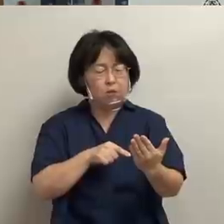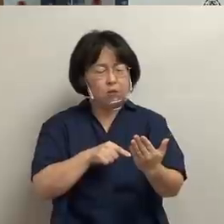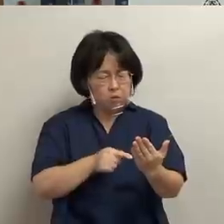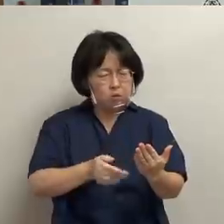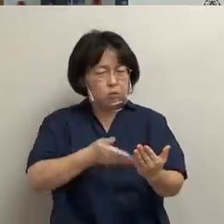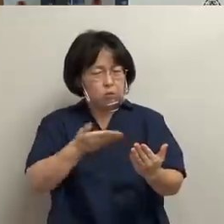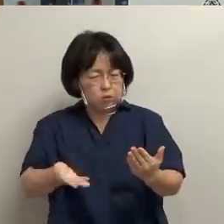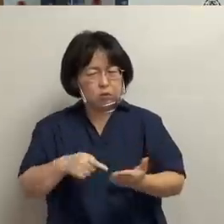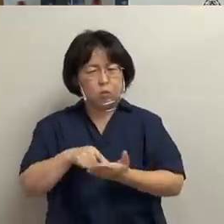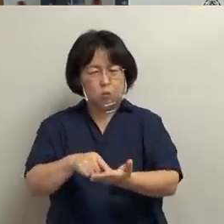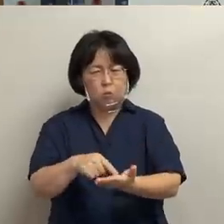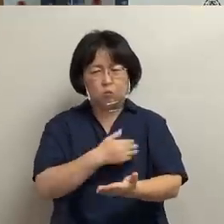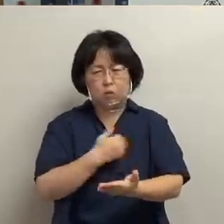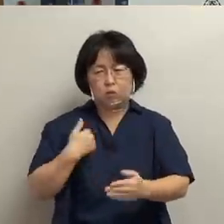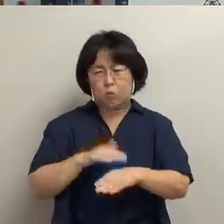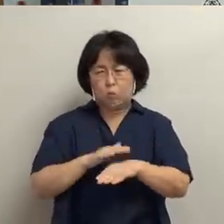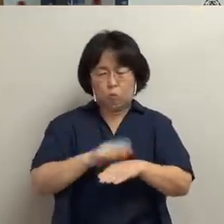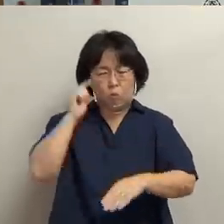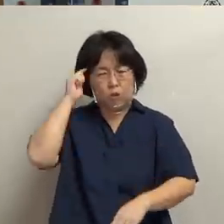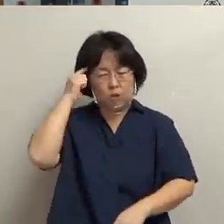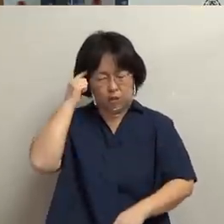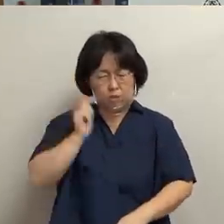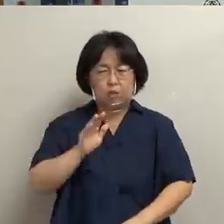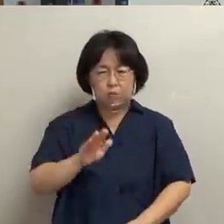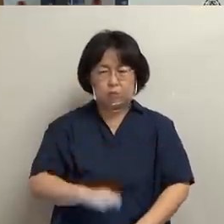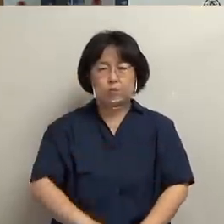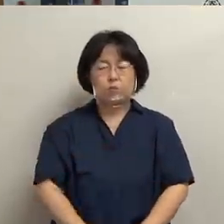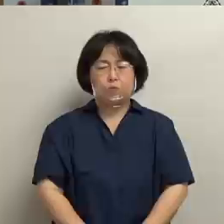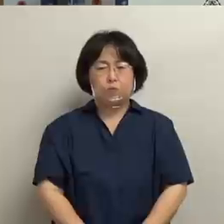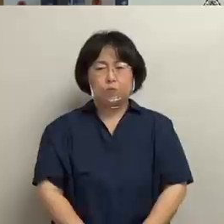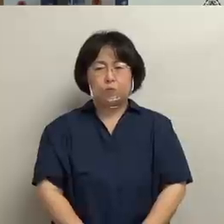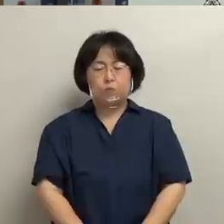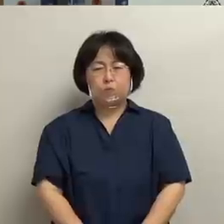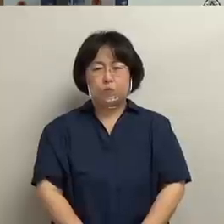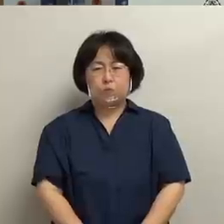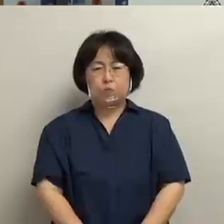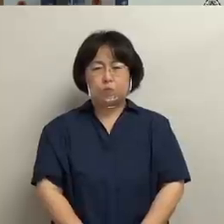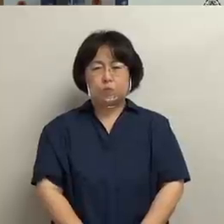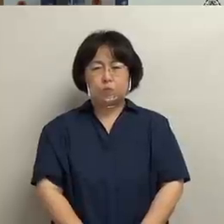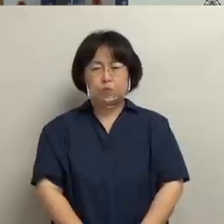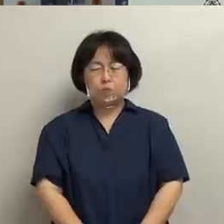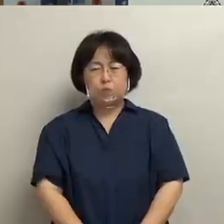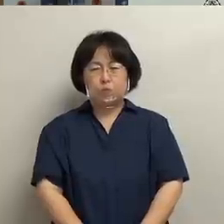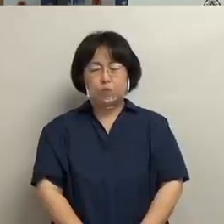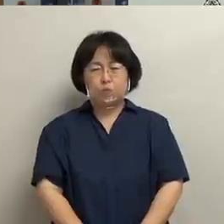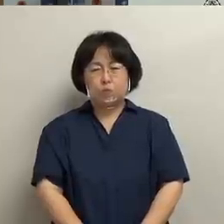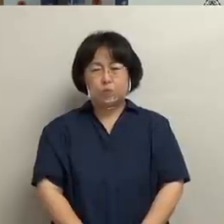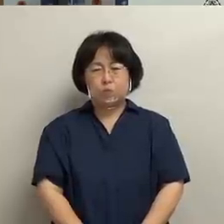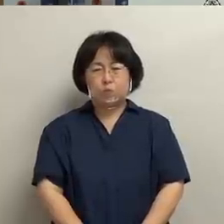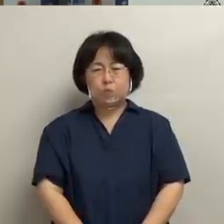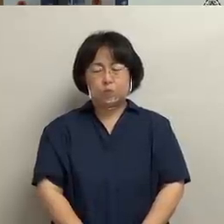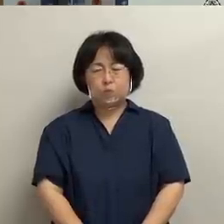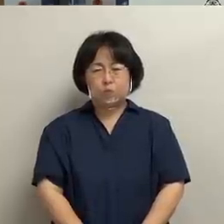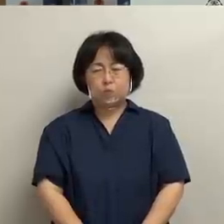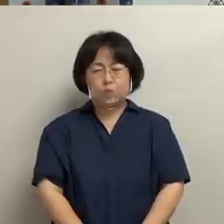作っていたいという風に考えておりますありましたありがとうございどうぞ御済みさ